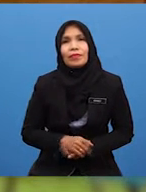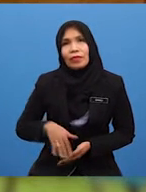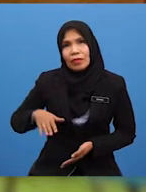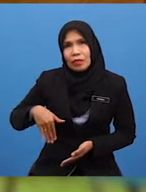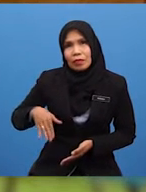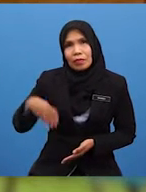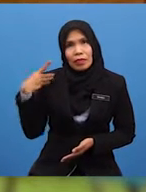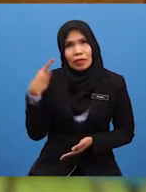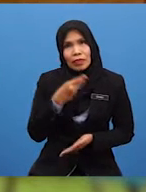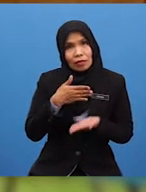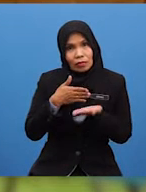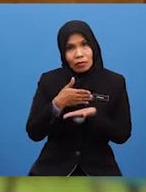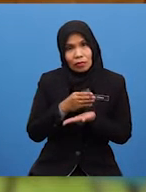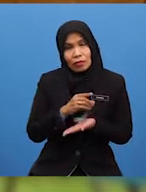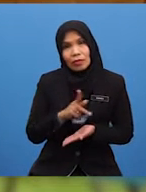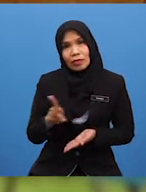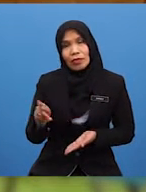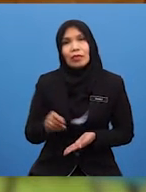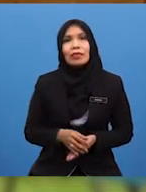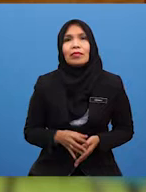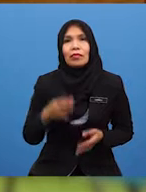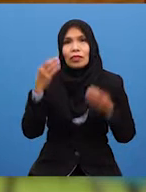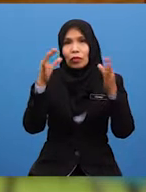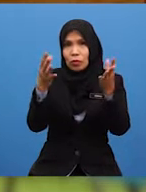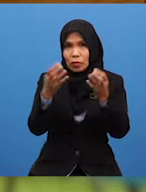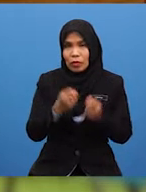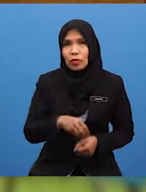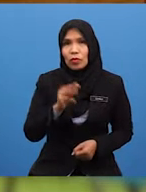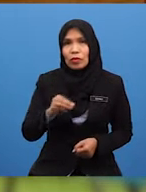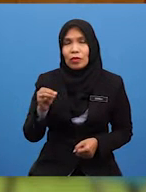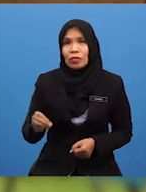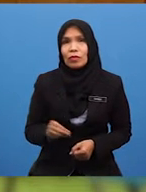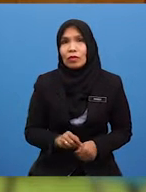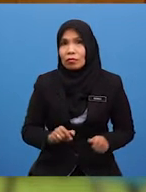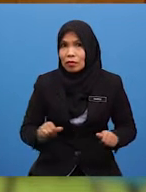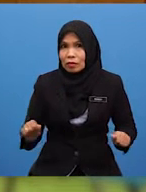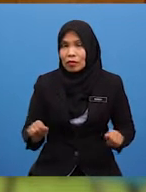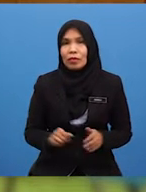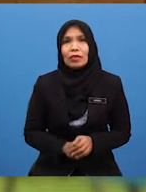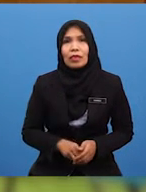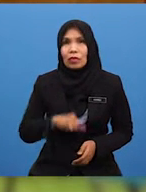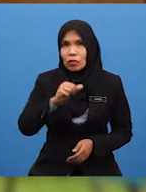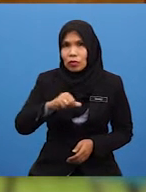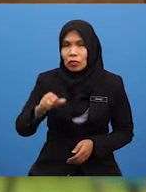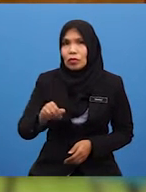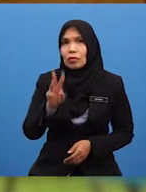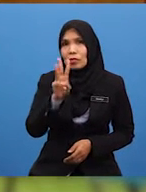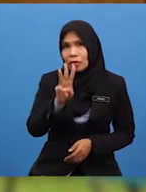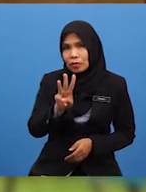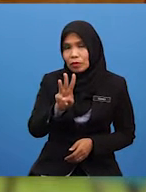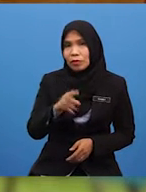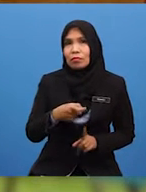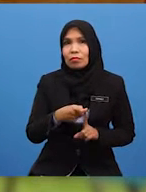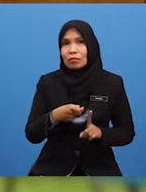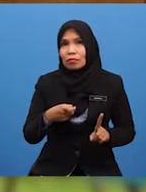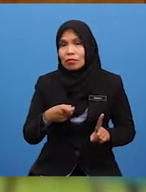Sebelum kita teruskan, cikgu mahu murid-murid asingkan huruf W